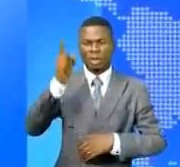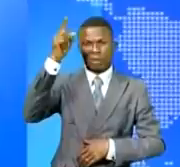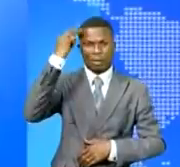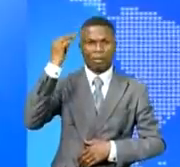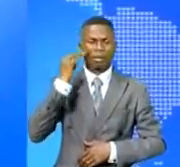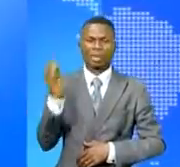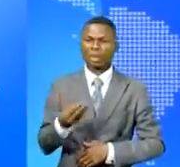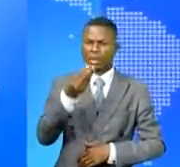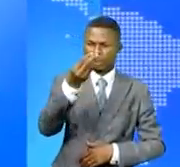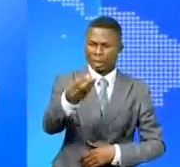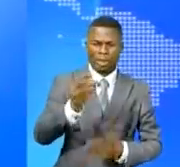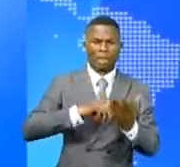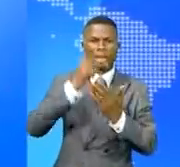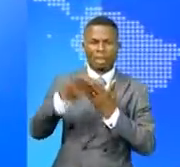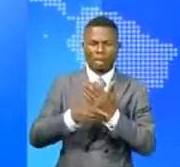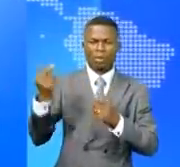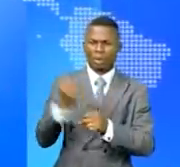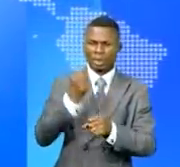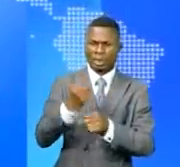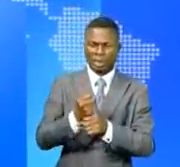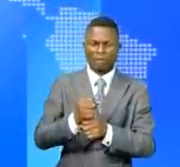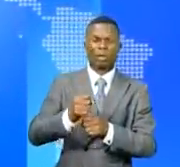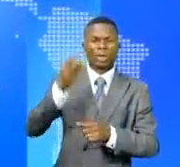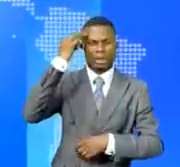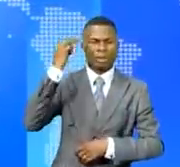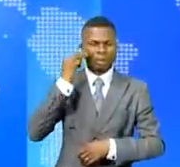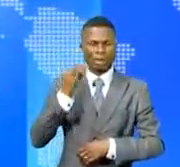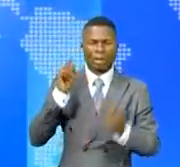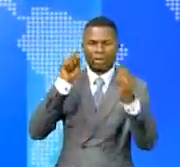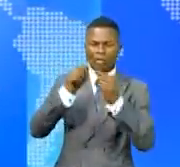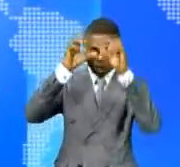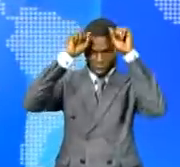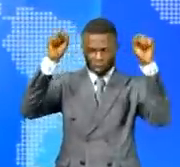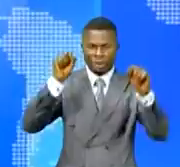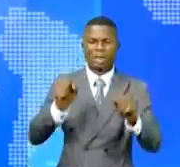allé déposer les programmes d'action de son équipe auprès du président